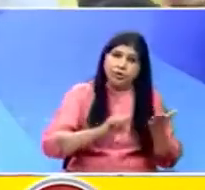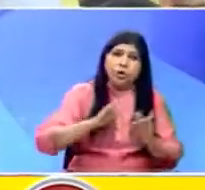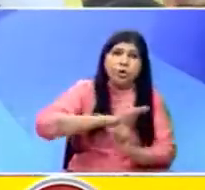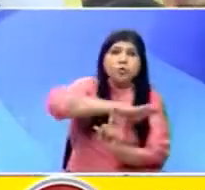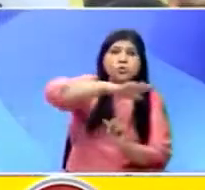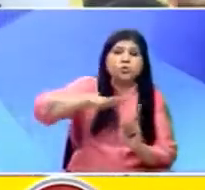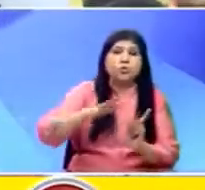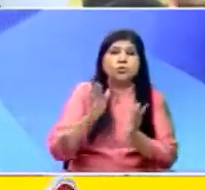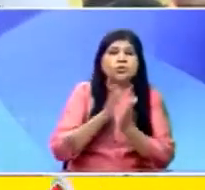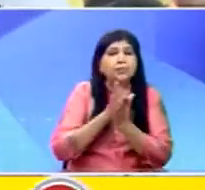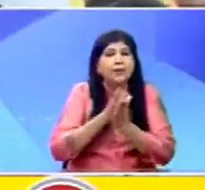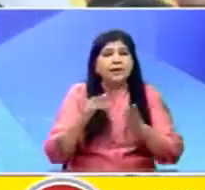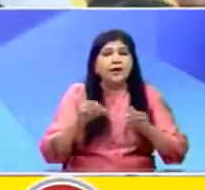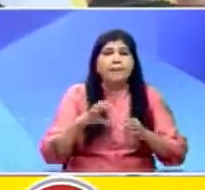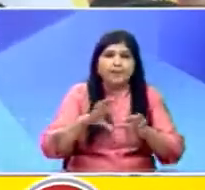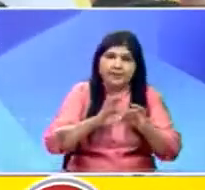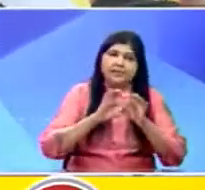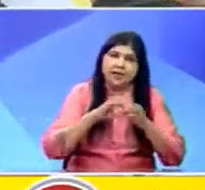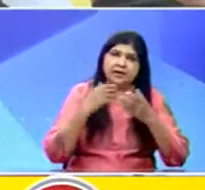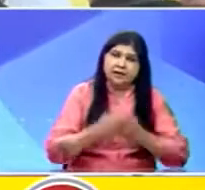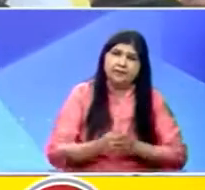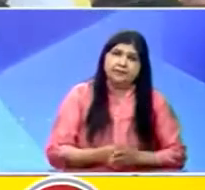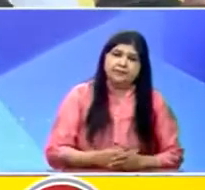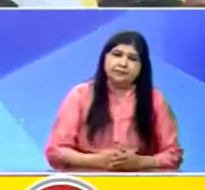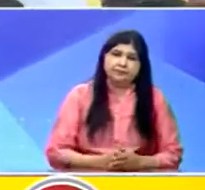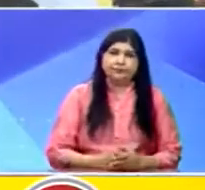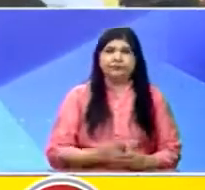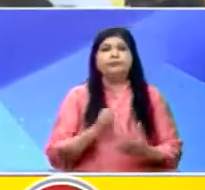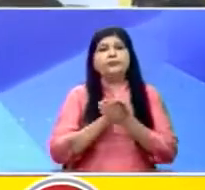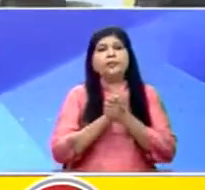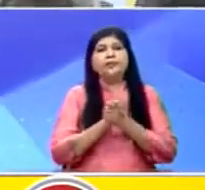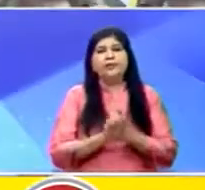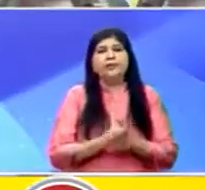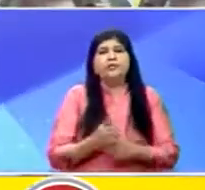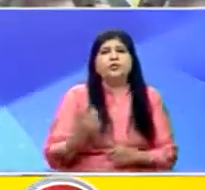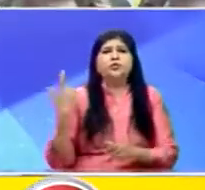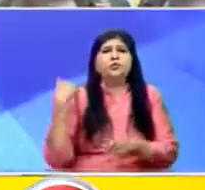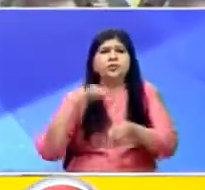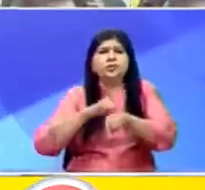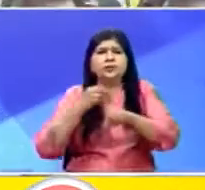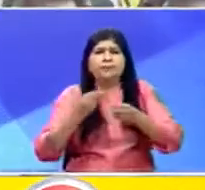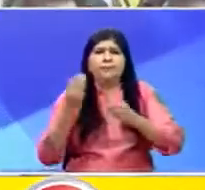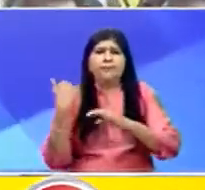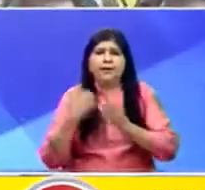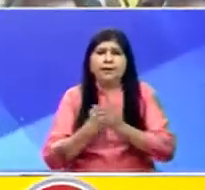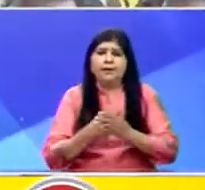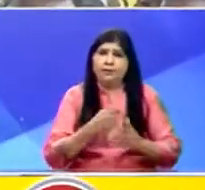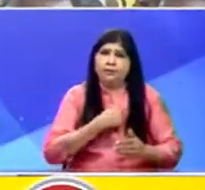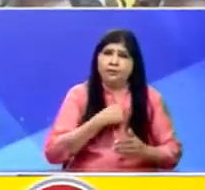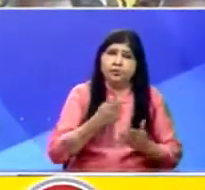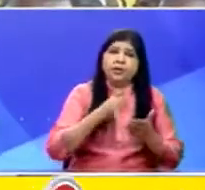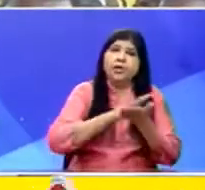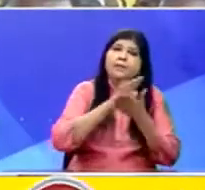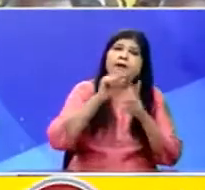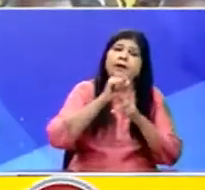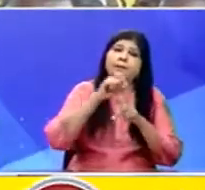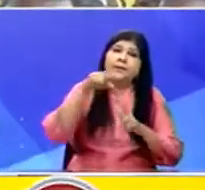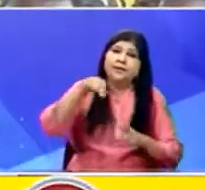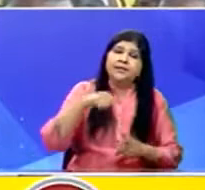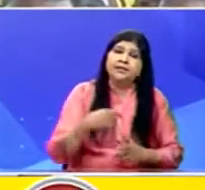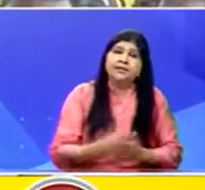भी जरूर साझा करें। मेरे प्यारे देशवासियों, कुछ समय पहले मुझे हिमाचल प्रदेश